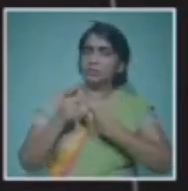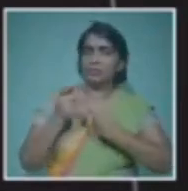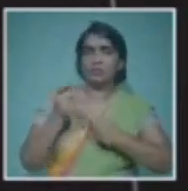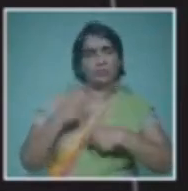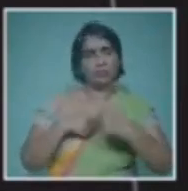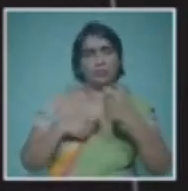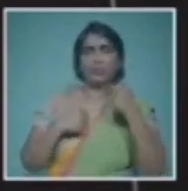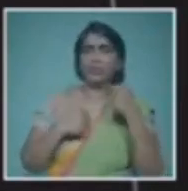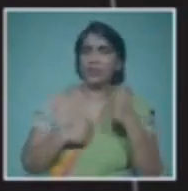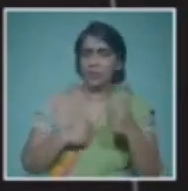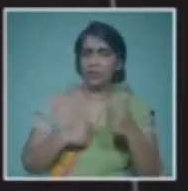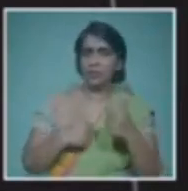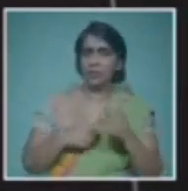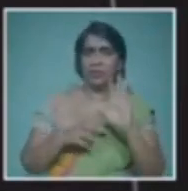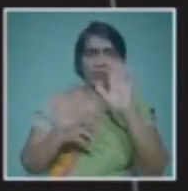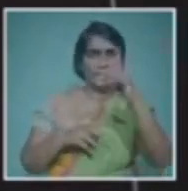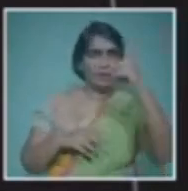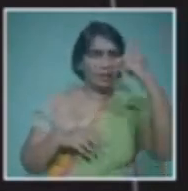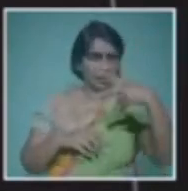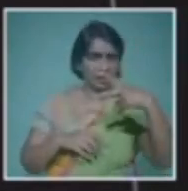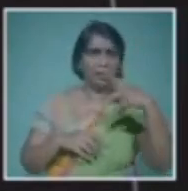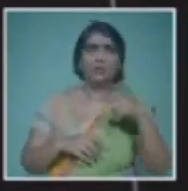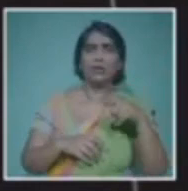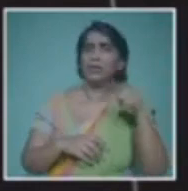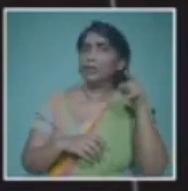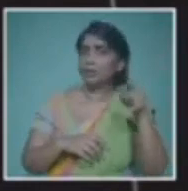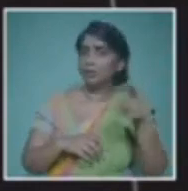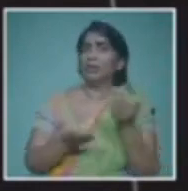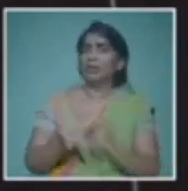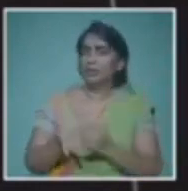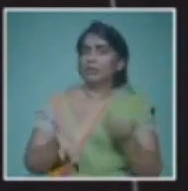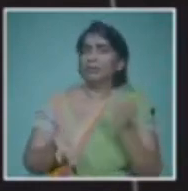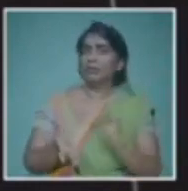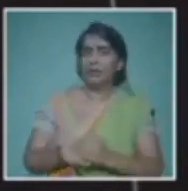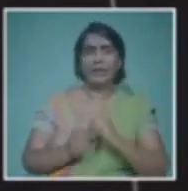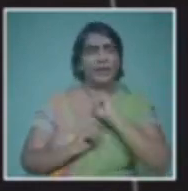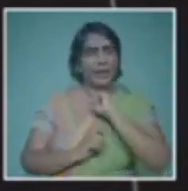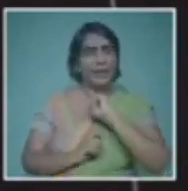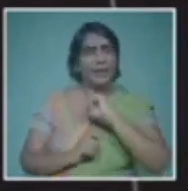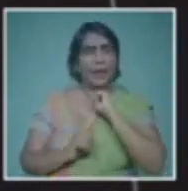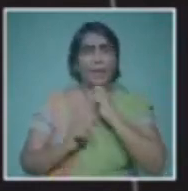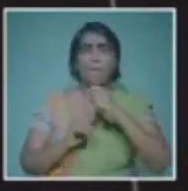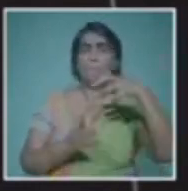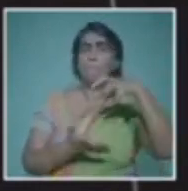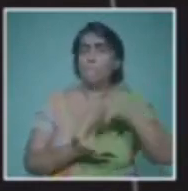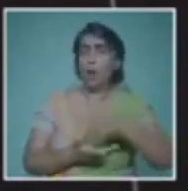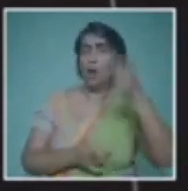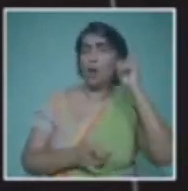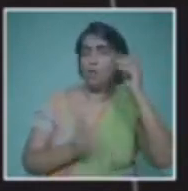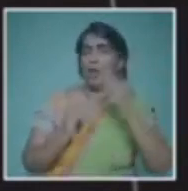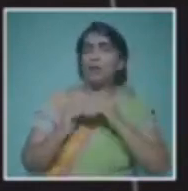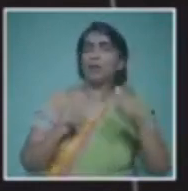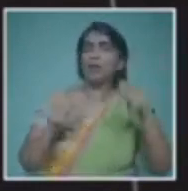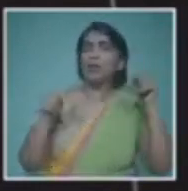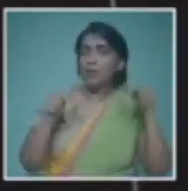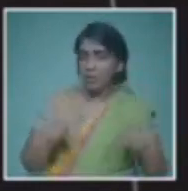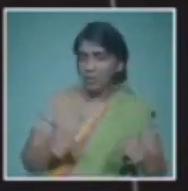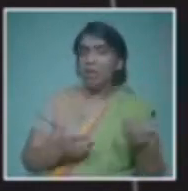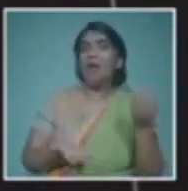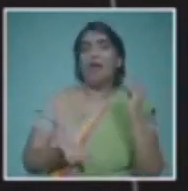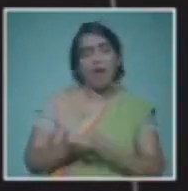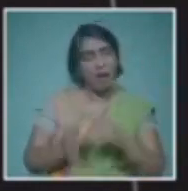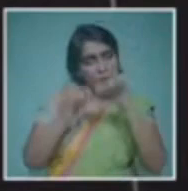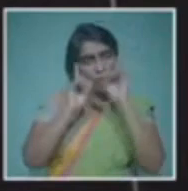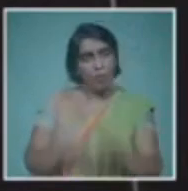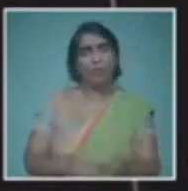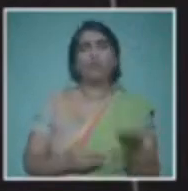කියන කාරණේ අපි දිගා මගේ දෙවෙනි කාරණේ. අනිත් එක දැන් එතුමා පුල පුලා කෑ ගහනවා පළාත් සභාව වරක්කු කරා එමයි කියලා. හැබැයි දැන් ආයේ ඒකම නෙමෙයි